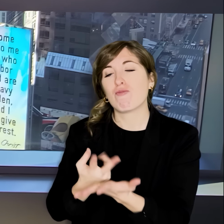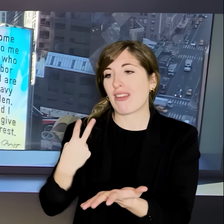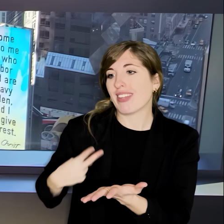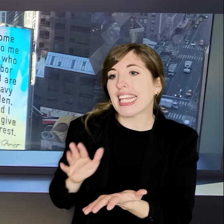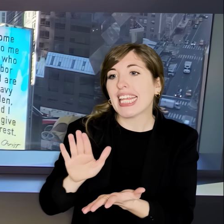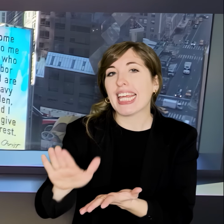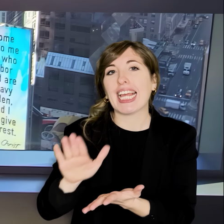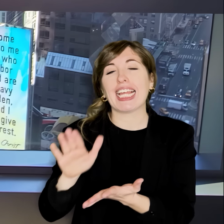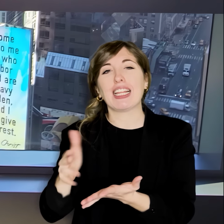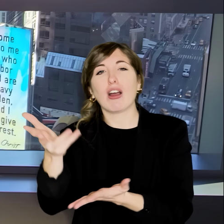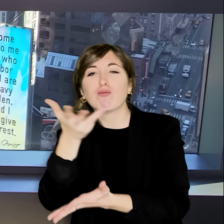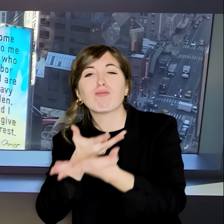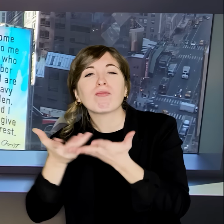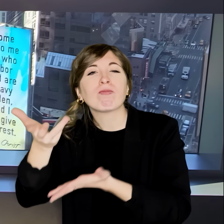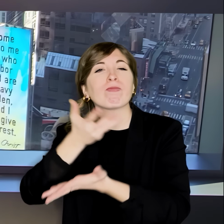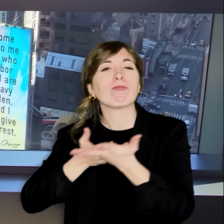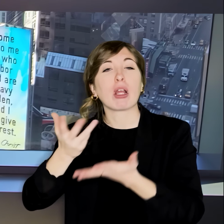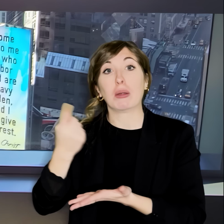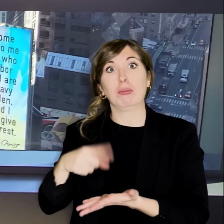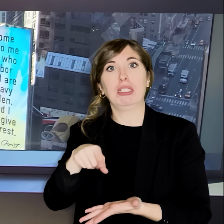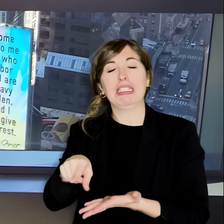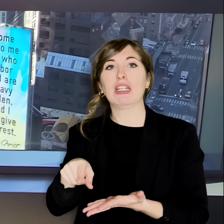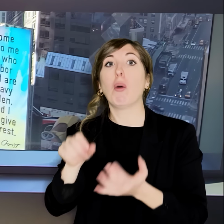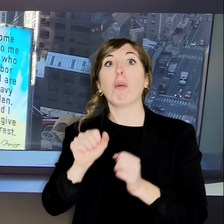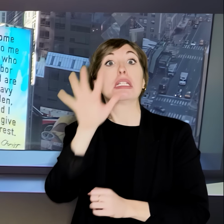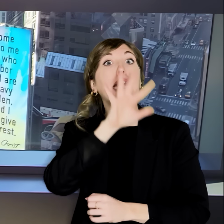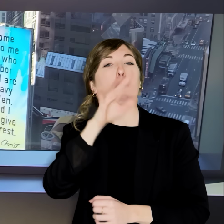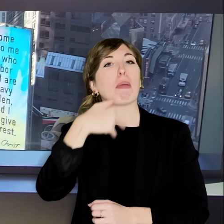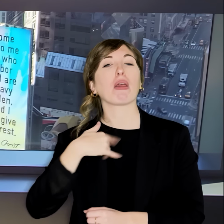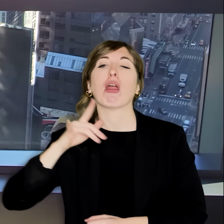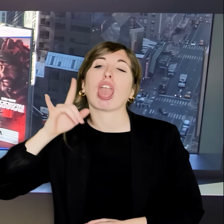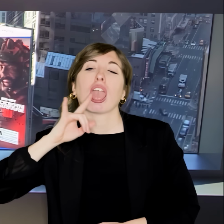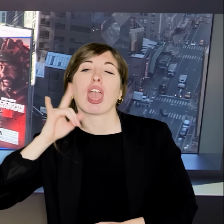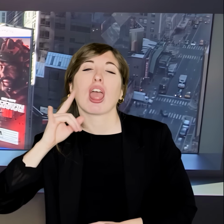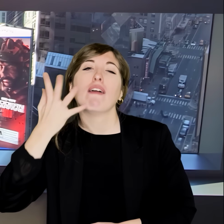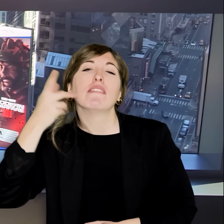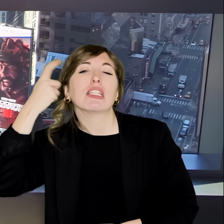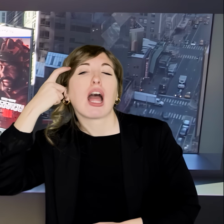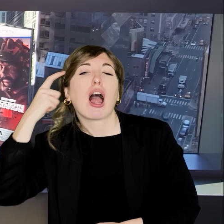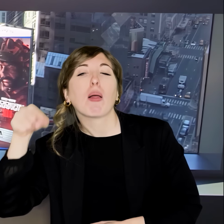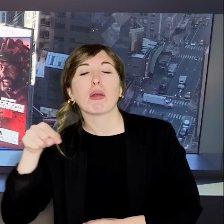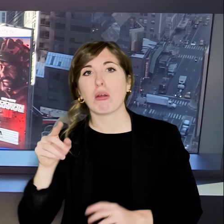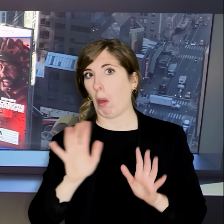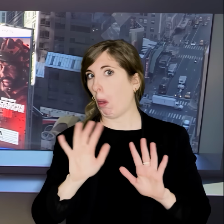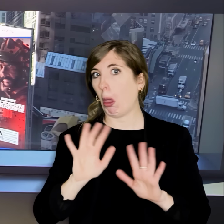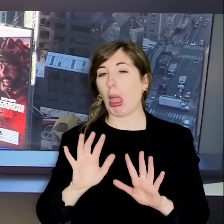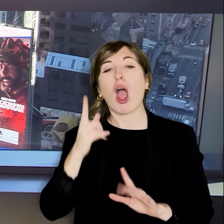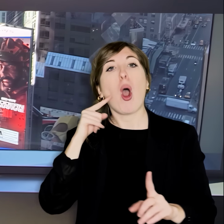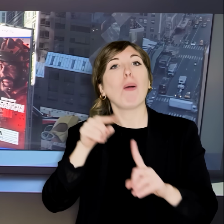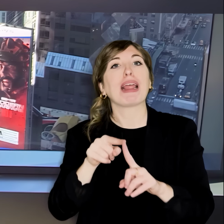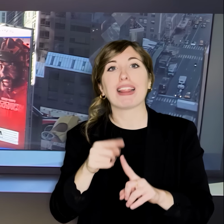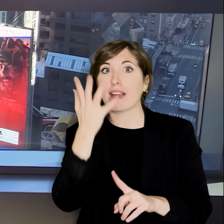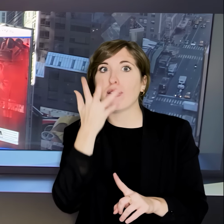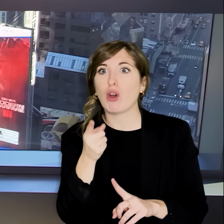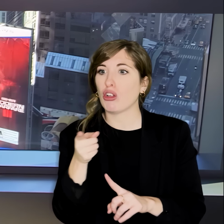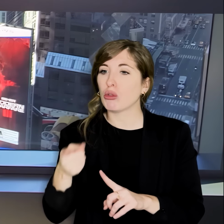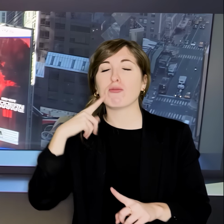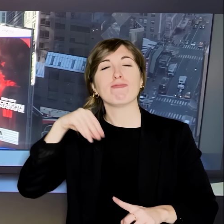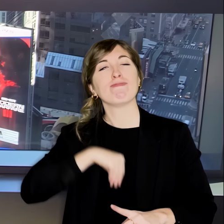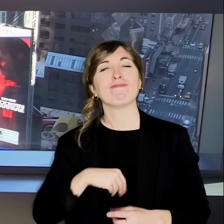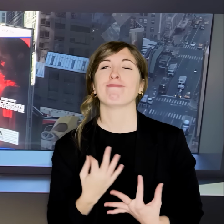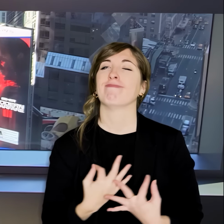è un diversivo che io a volte passo magari per intrusivo ma in realtà è di metterti il più a tuo Aggio possibile perché la